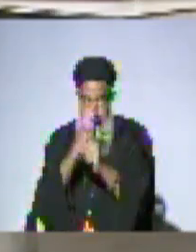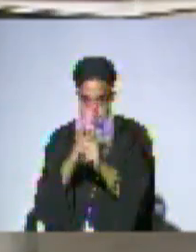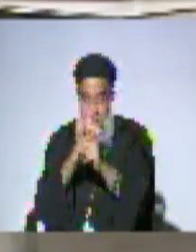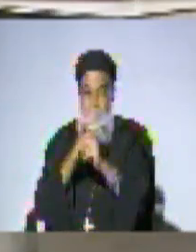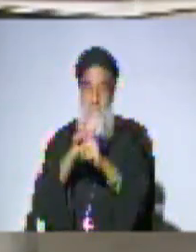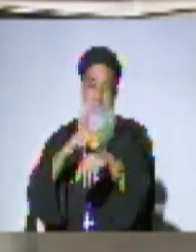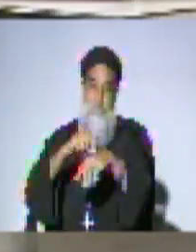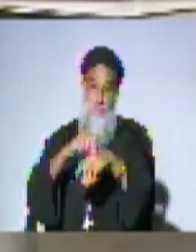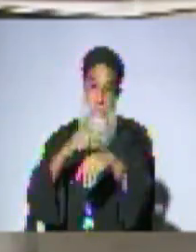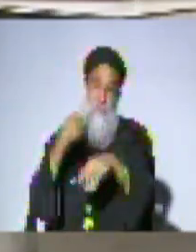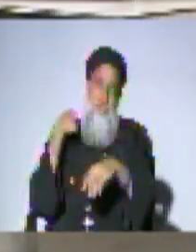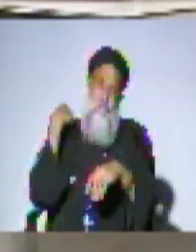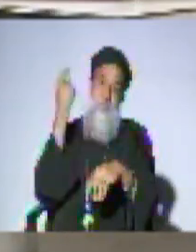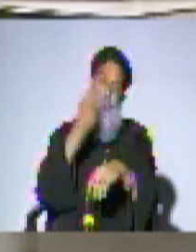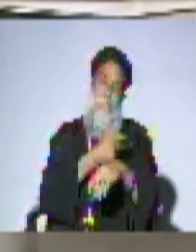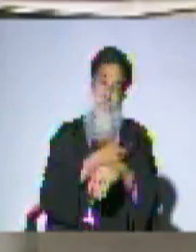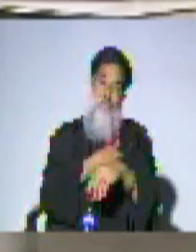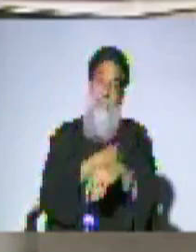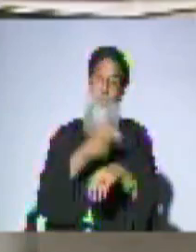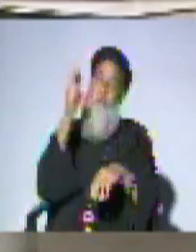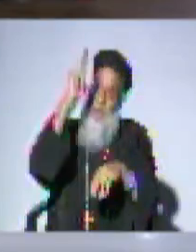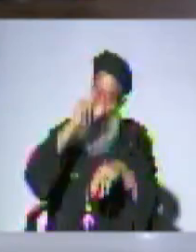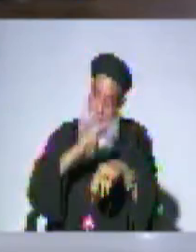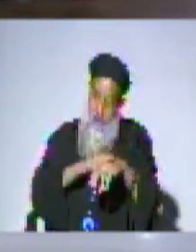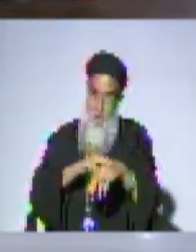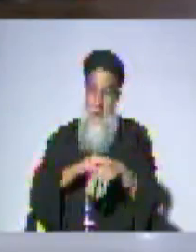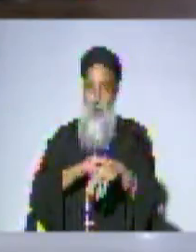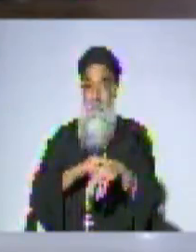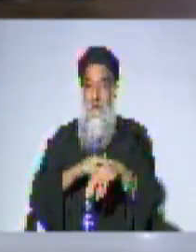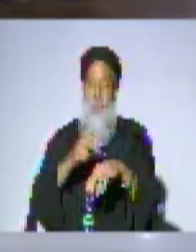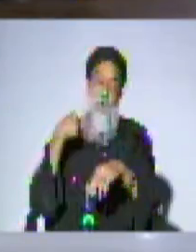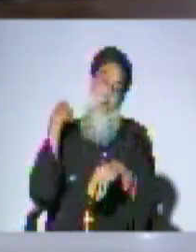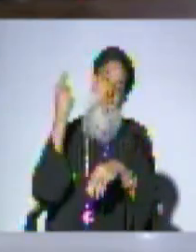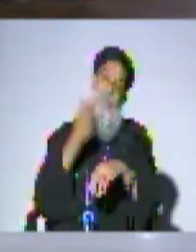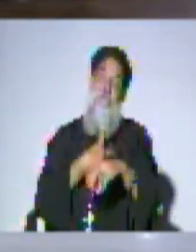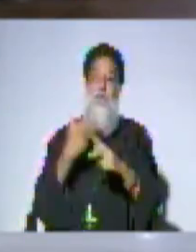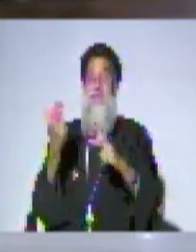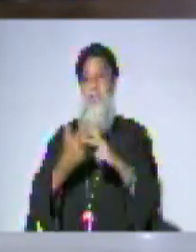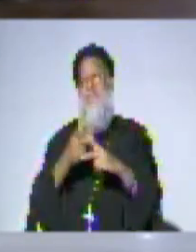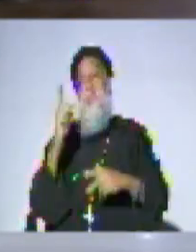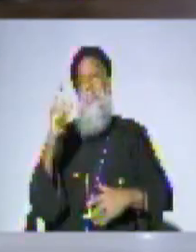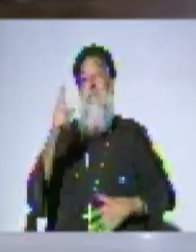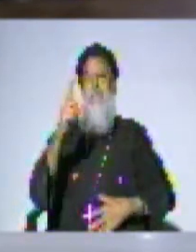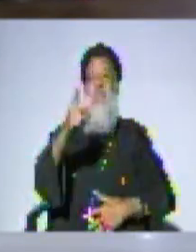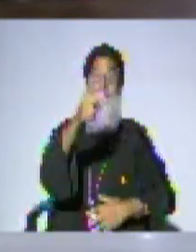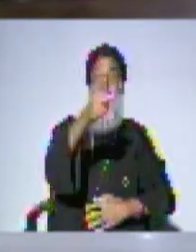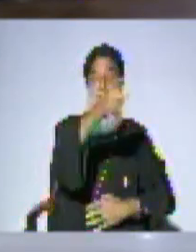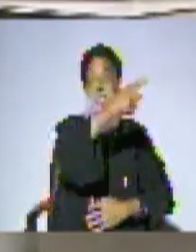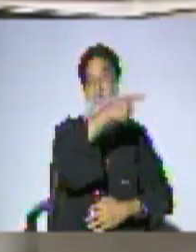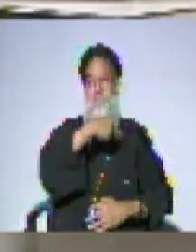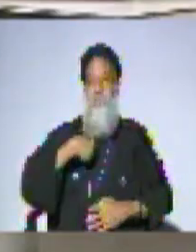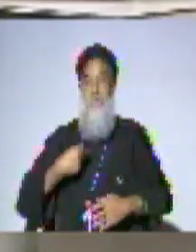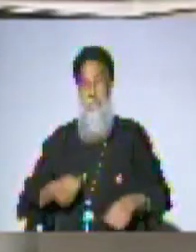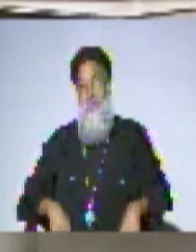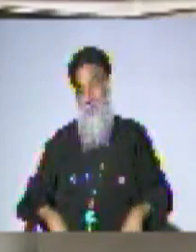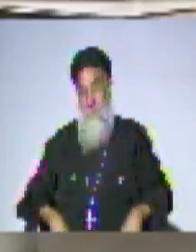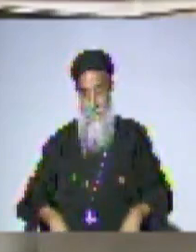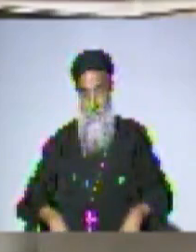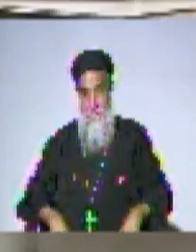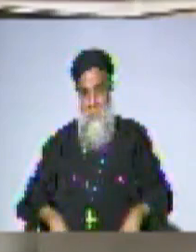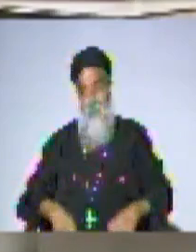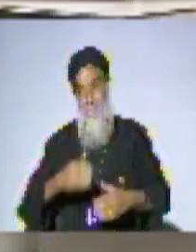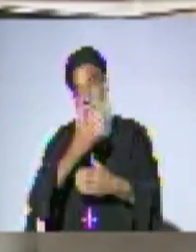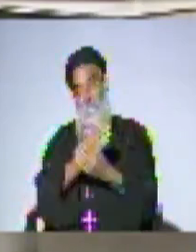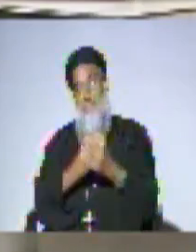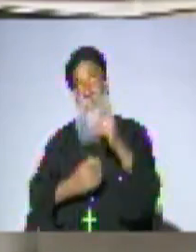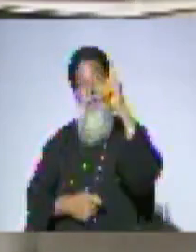يقدس الذبيحه ويقدس الناس. هي ذبيحه مخوفه. لانها ابن